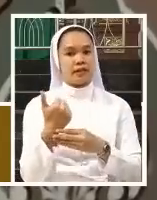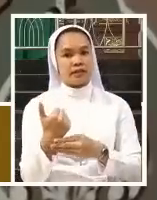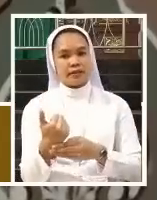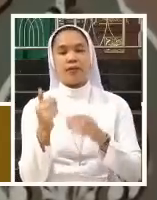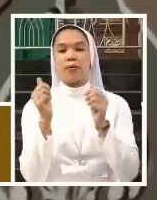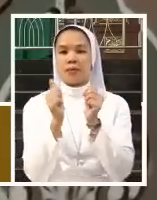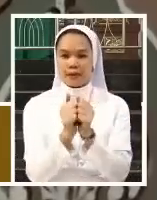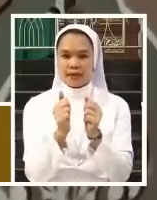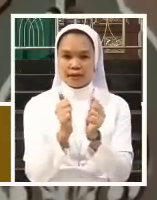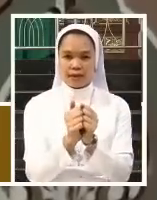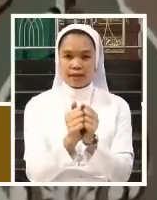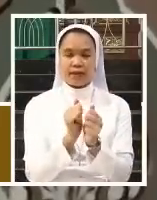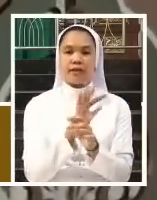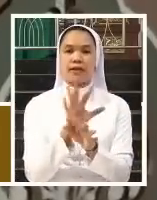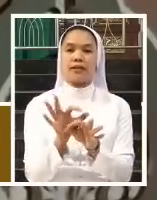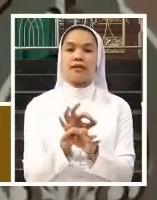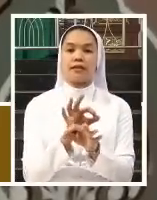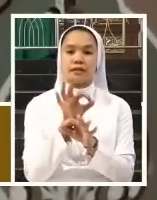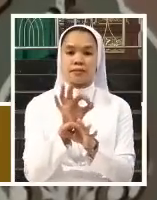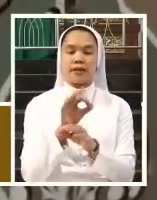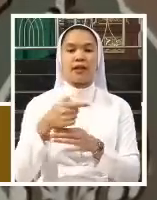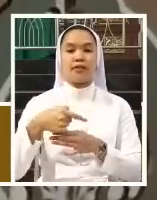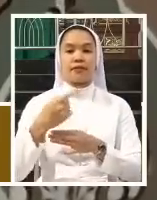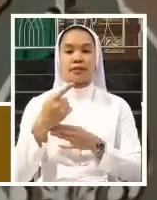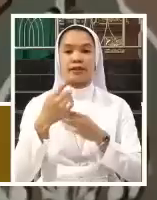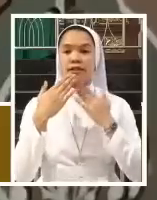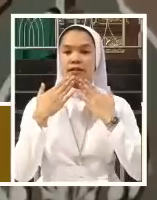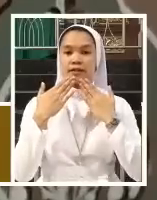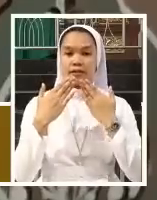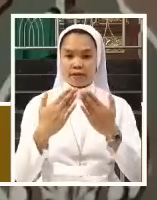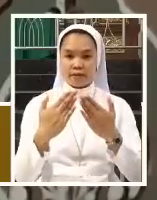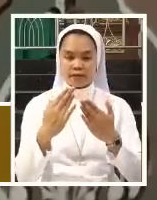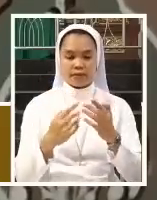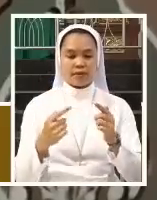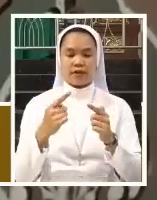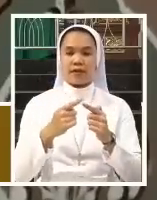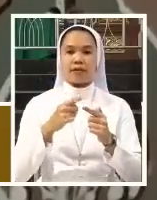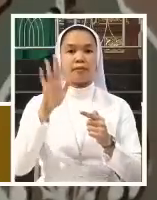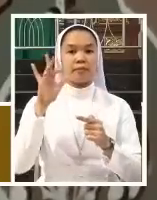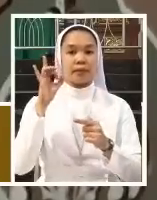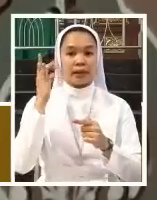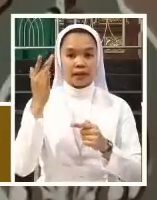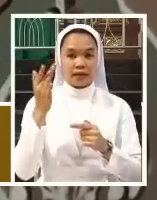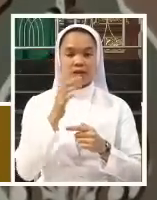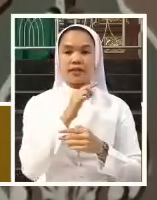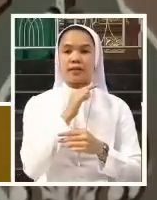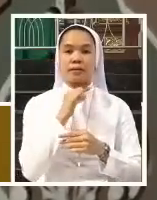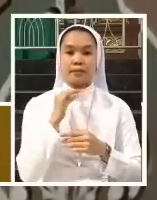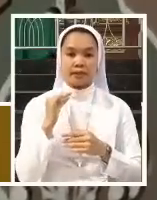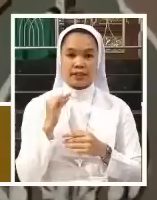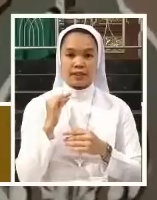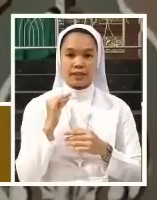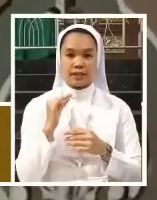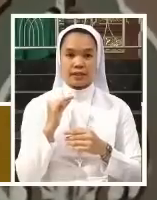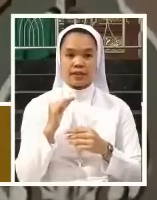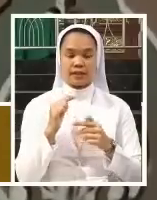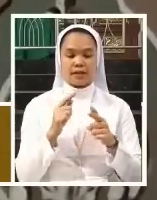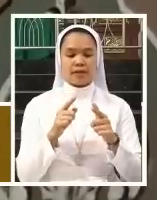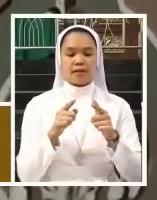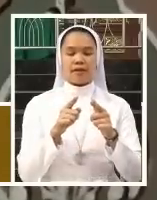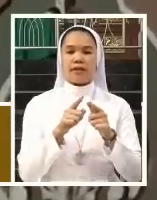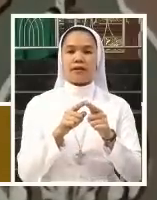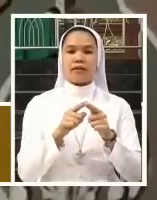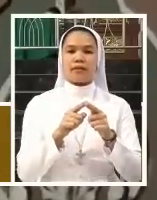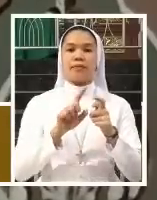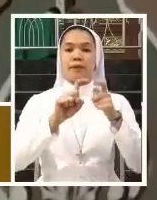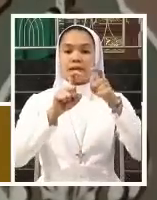Espiritu para enot magpasalamat sa balaog kang pagkapadi para baguhon